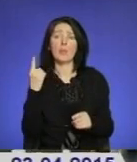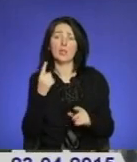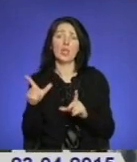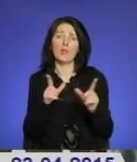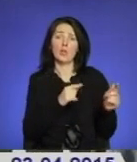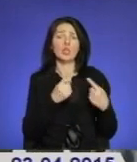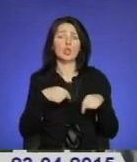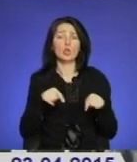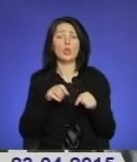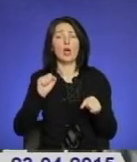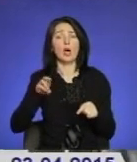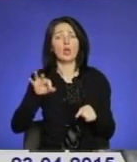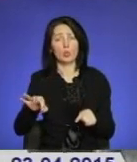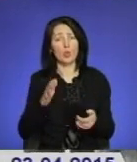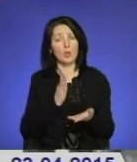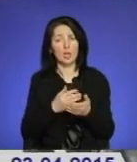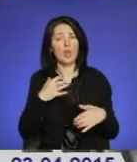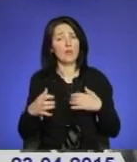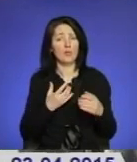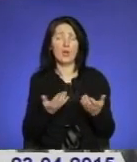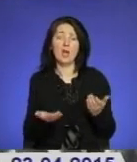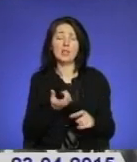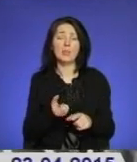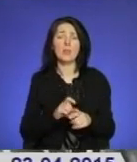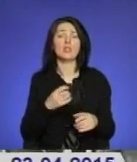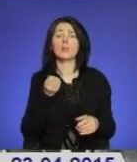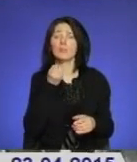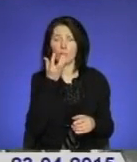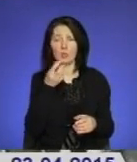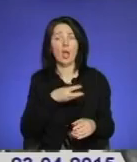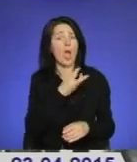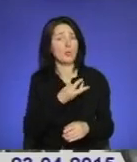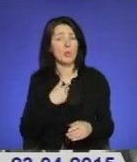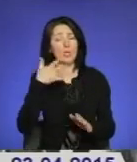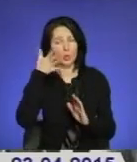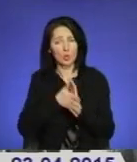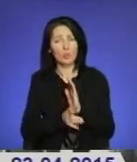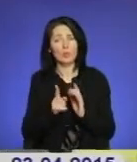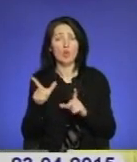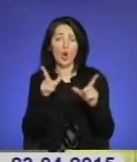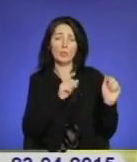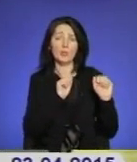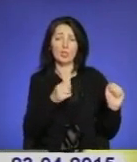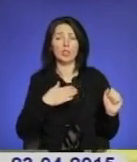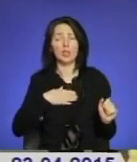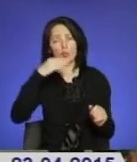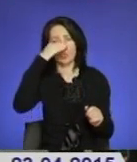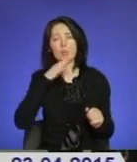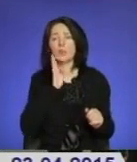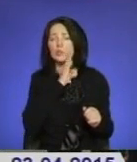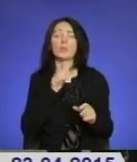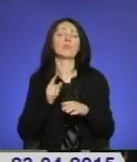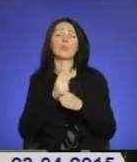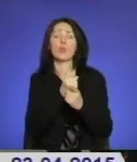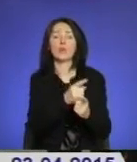хвилювання, але більше позитивних емоцій, тому що ми розуміємо, що ми їдемо захищати нашу батьківщину. Провести бійців у тривале